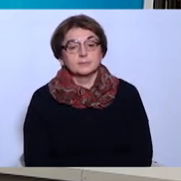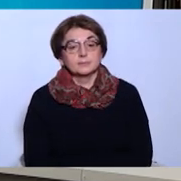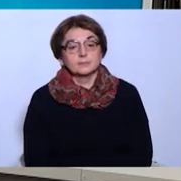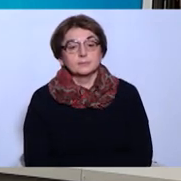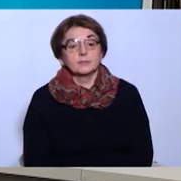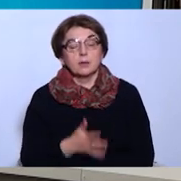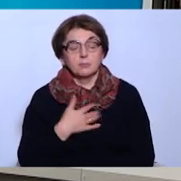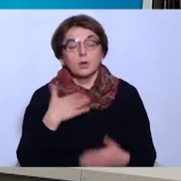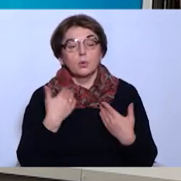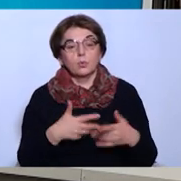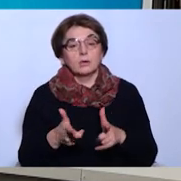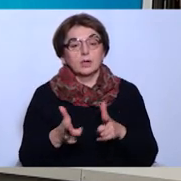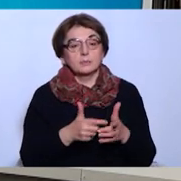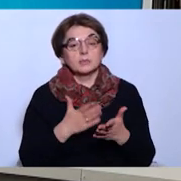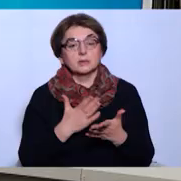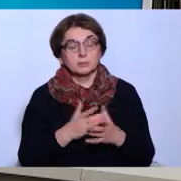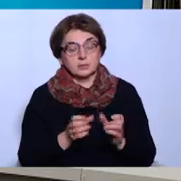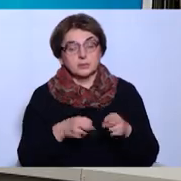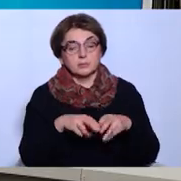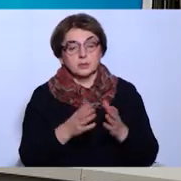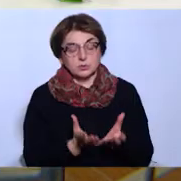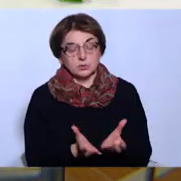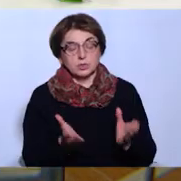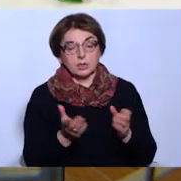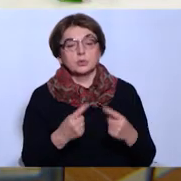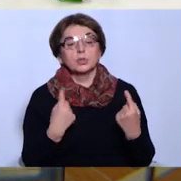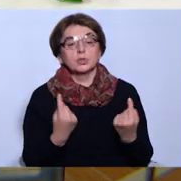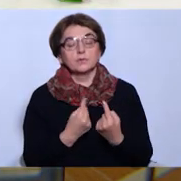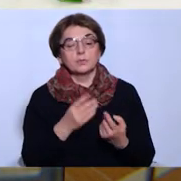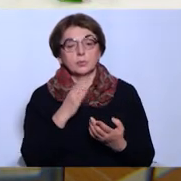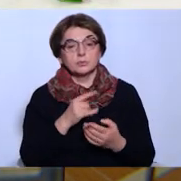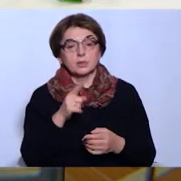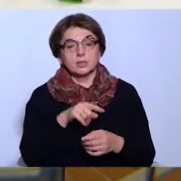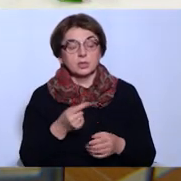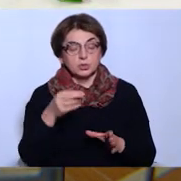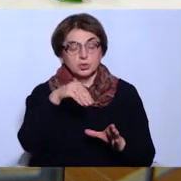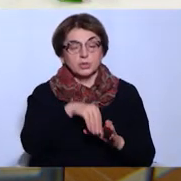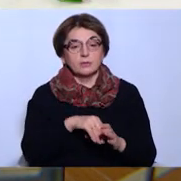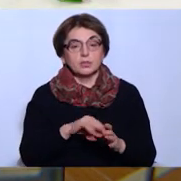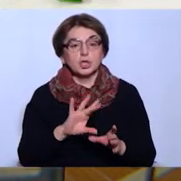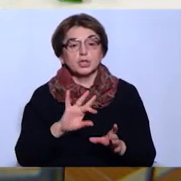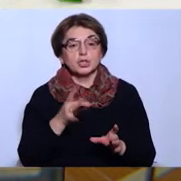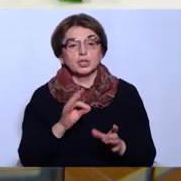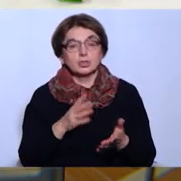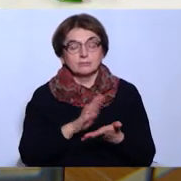მე მომზადებული მაქვს თქვენთვის ჯამში ჩვეულებრივი წყალი, ვამატებ შელეს, რომ აგაფდეს.